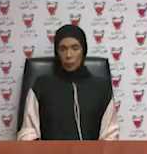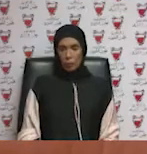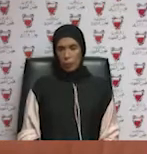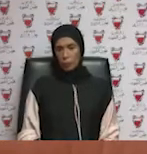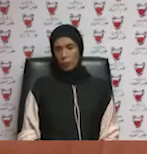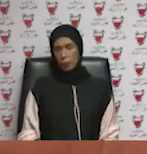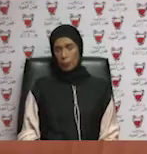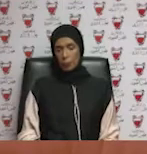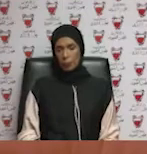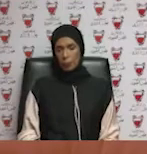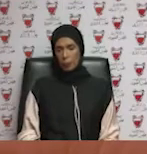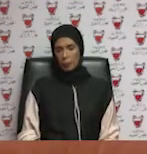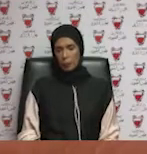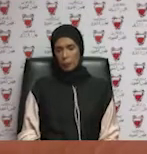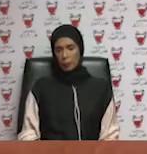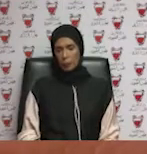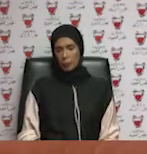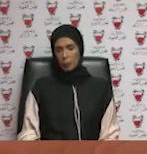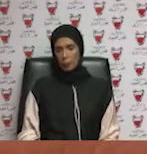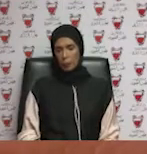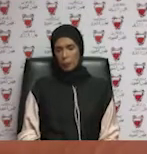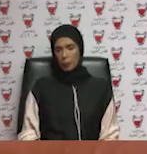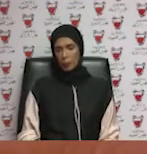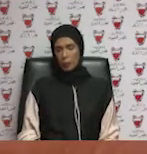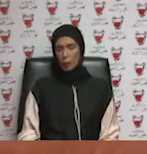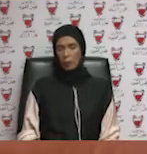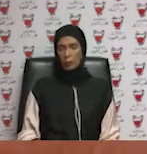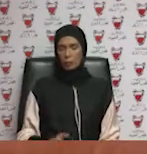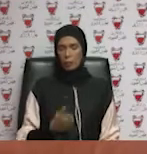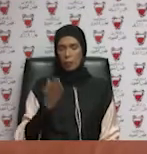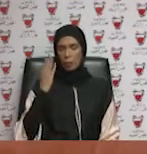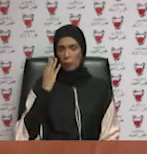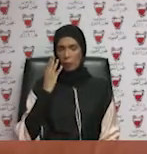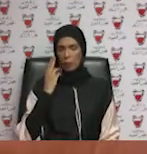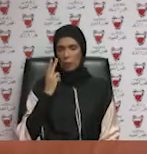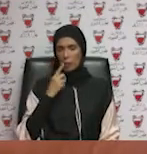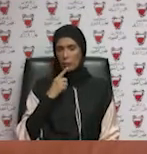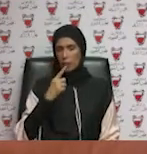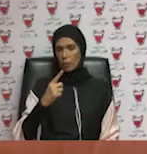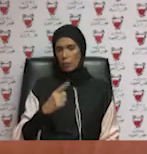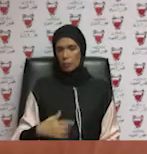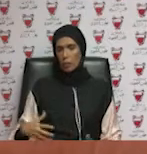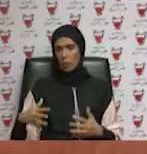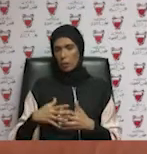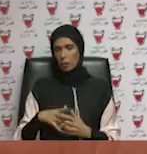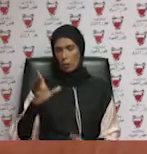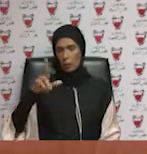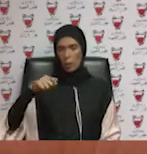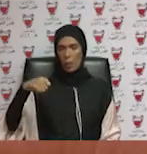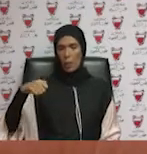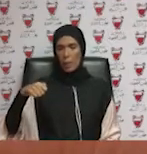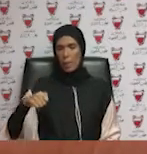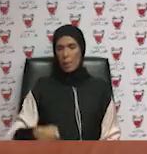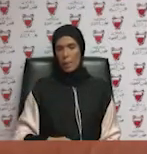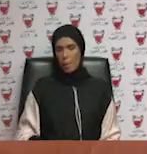دعني أذهب قليلا إلى قبل عامين، كانت هناك مبادرة وطنية بالشراكة بين عدة وزارات وبين